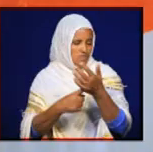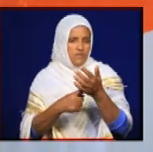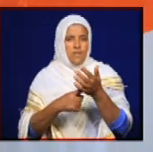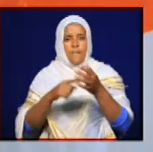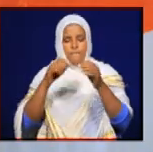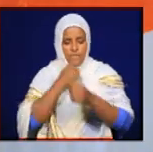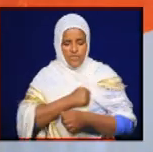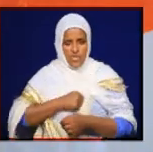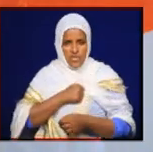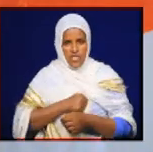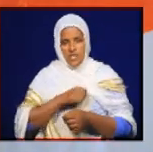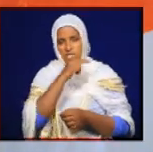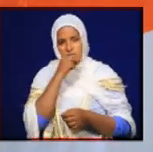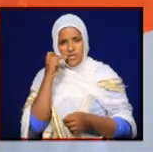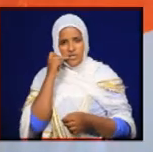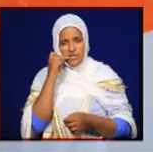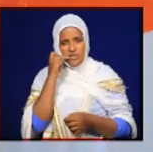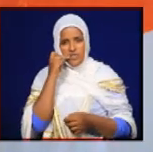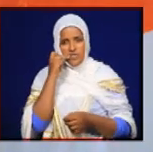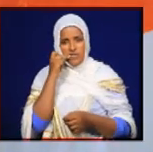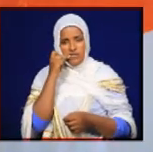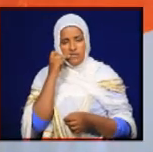ዛኝልን እንደምገር